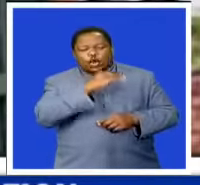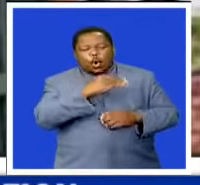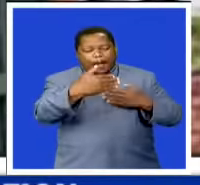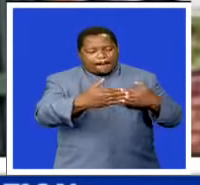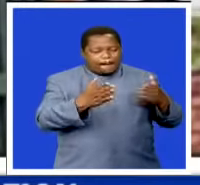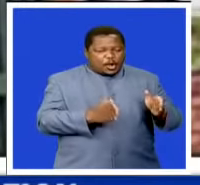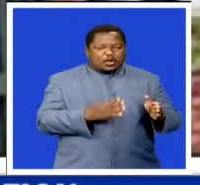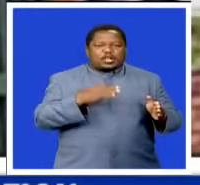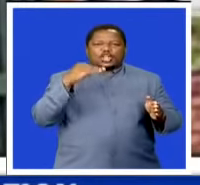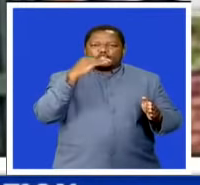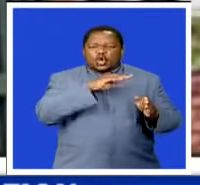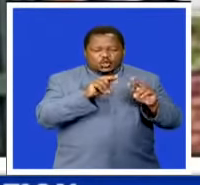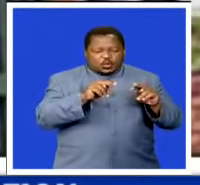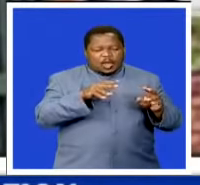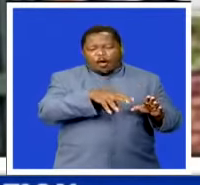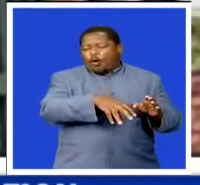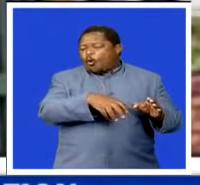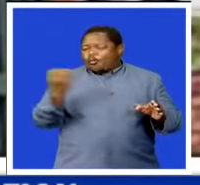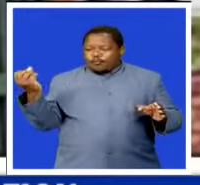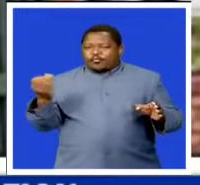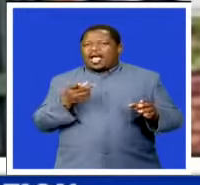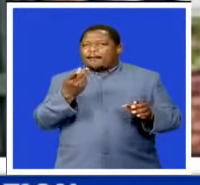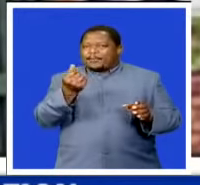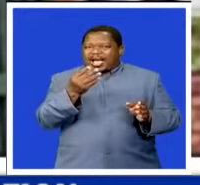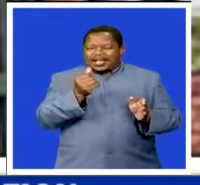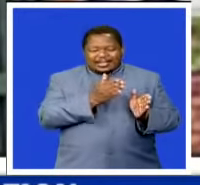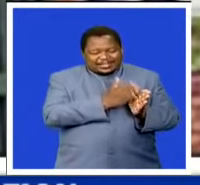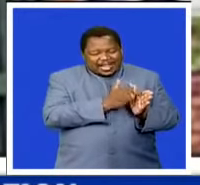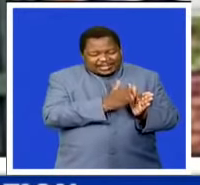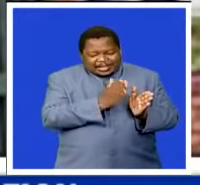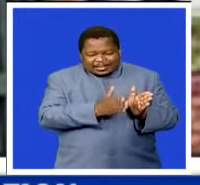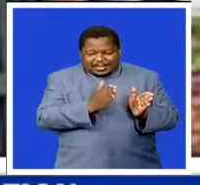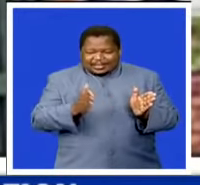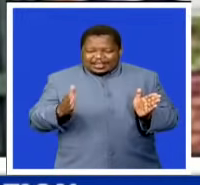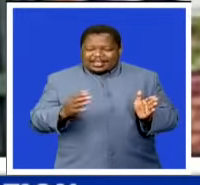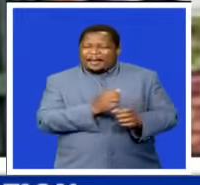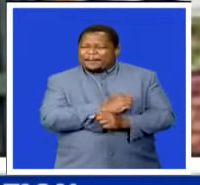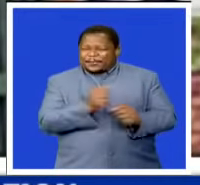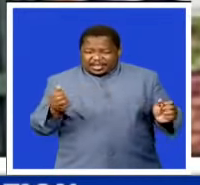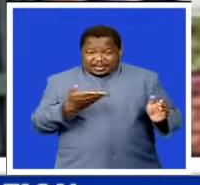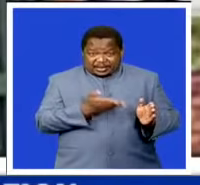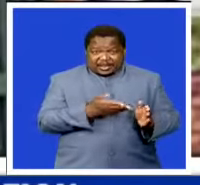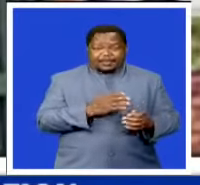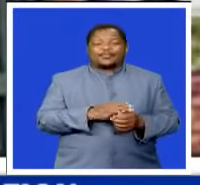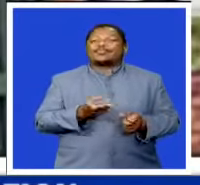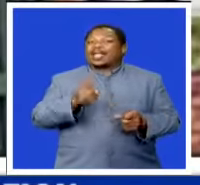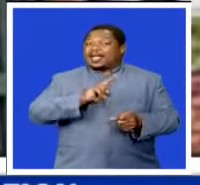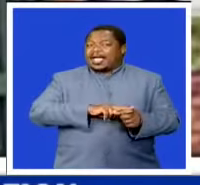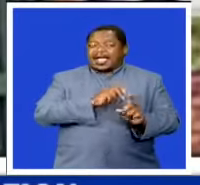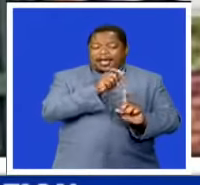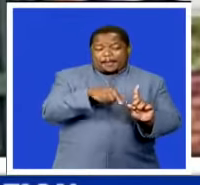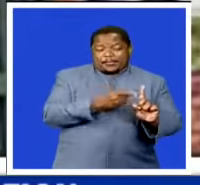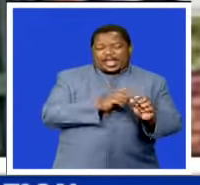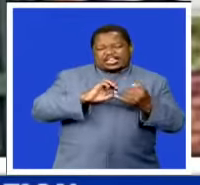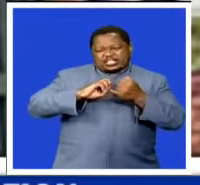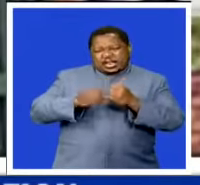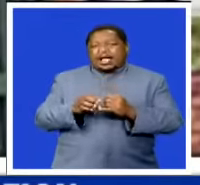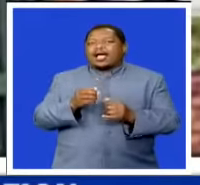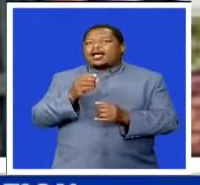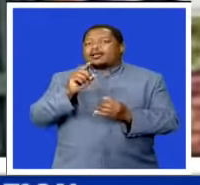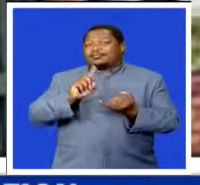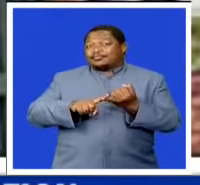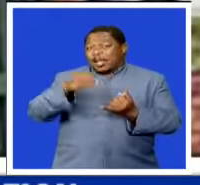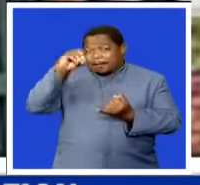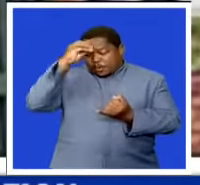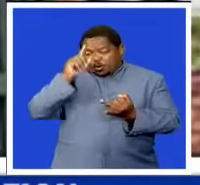lengu 20,000 emalangeni umuntu wamunye kanzi lokhu kwathwebula namakhamera akhona legedeni.